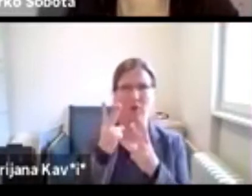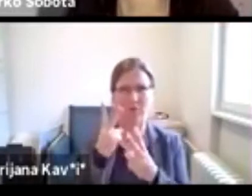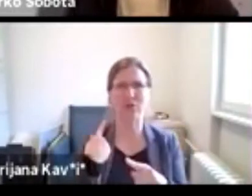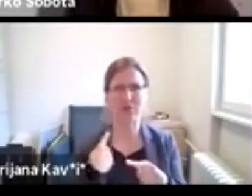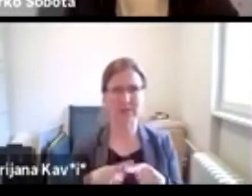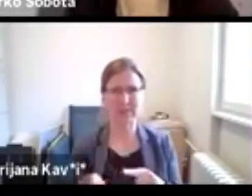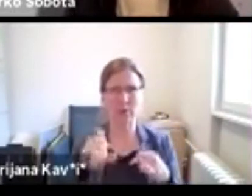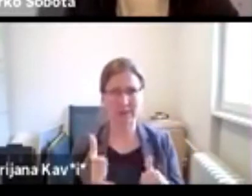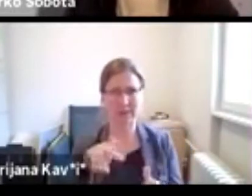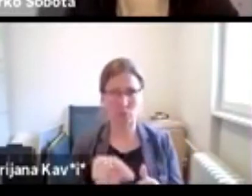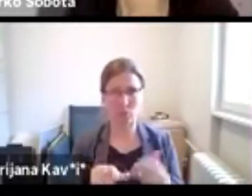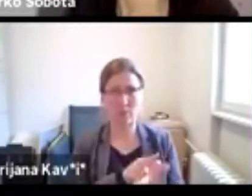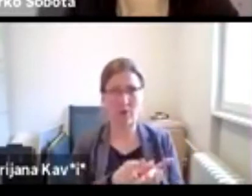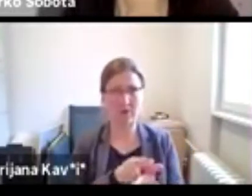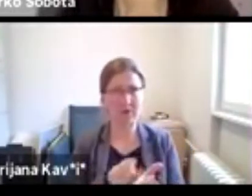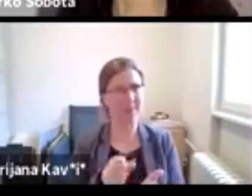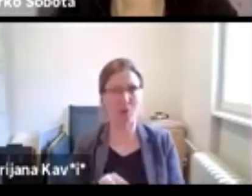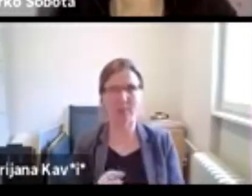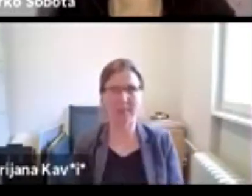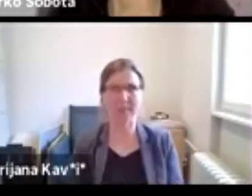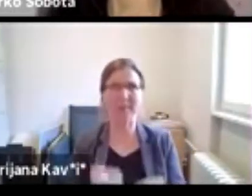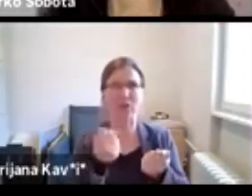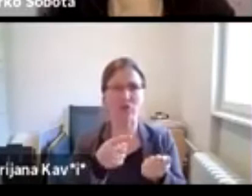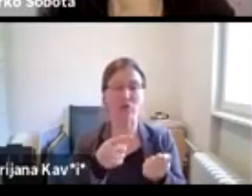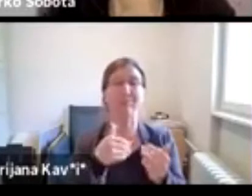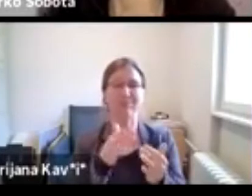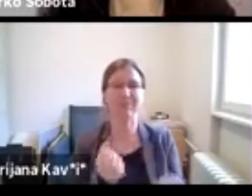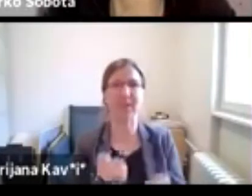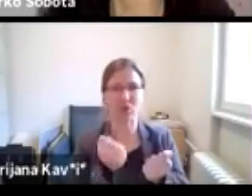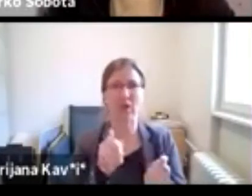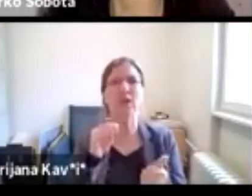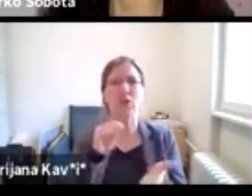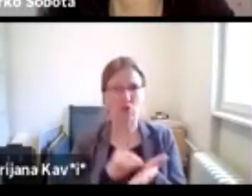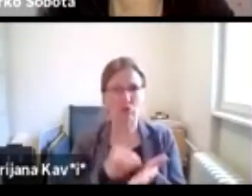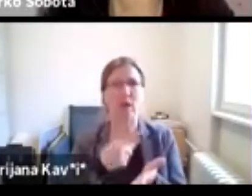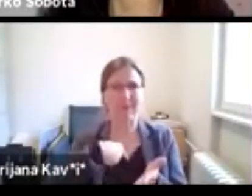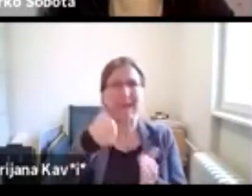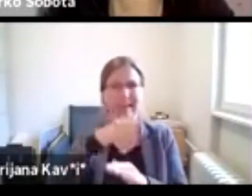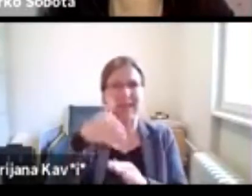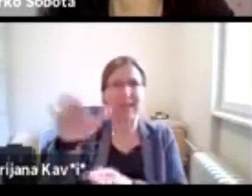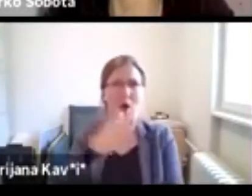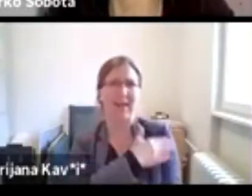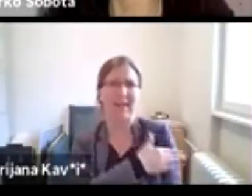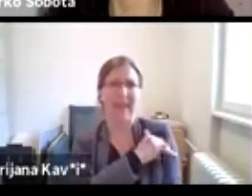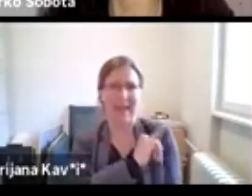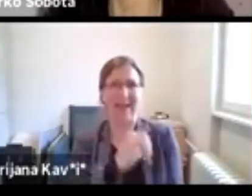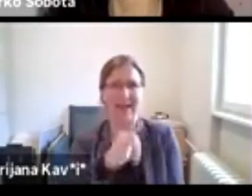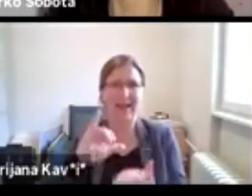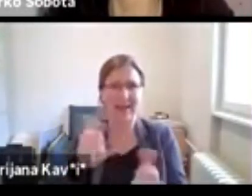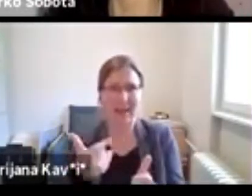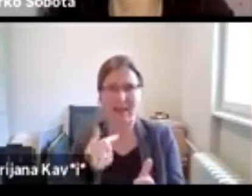malo teže za organizirati. Još uvijek naši radnici odlaze na teren jer jednostavno moramo odraditi taj